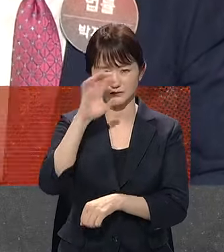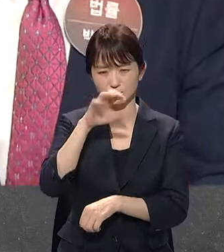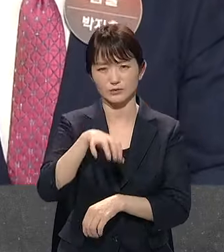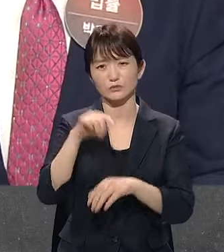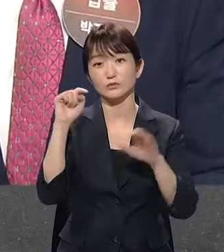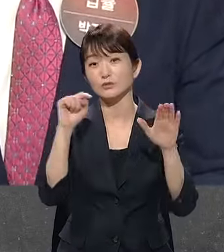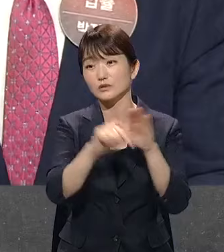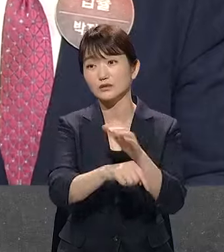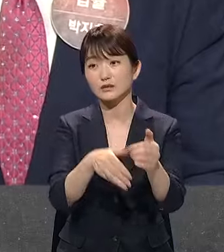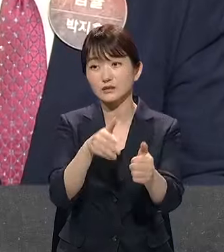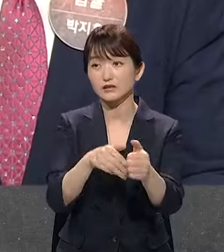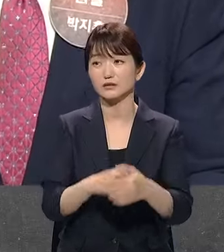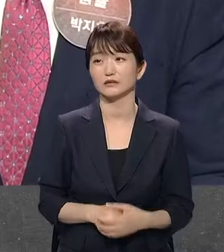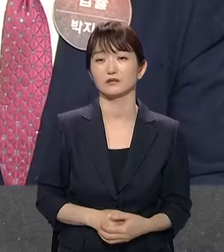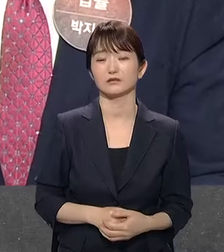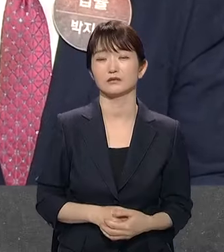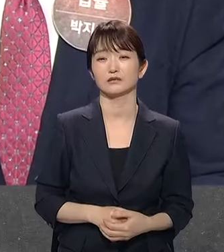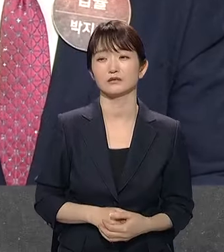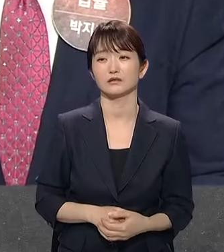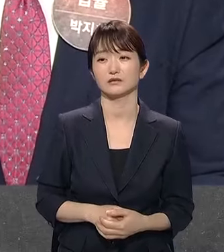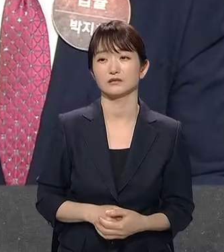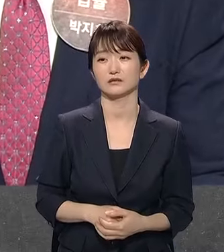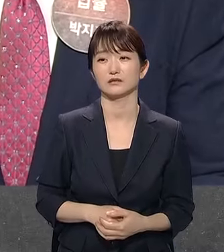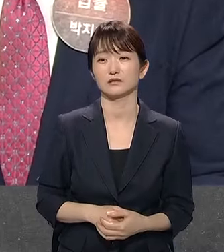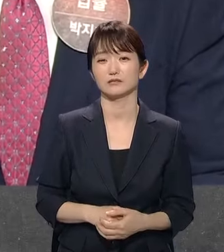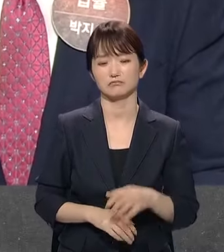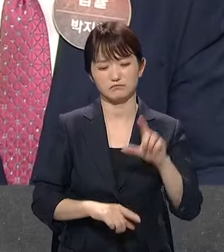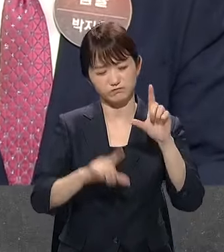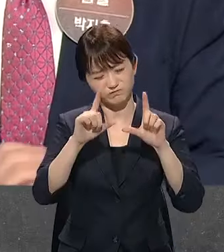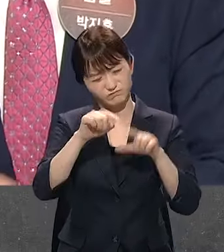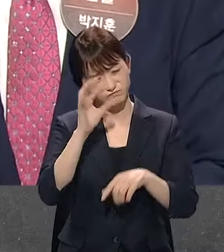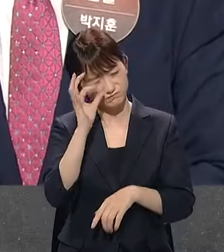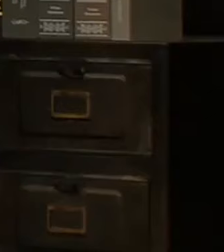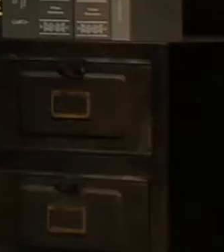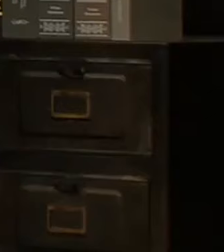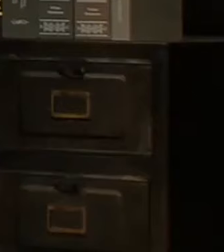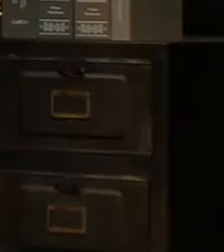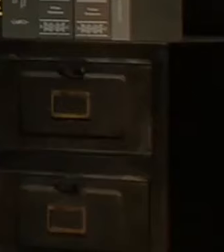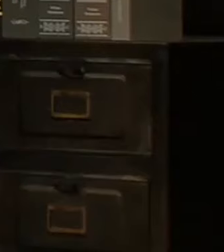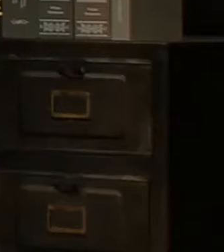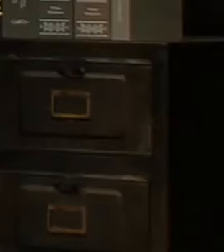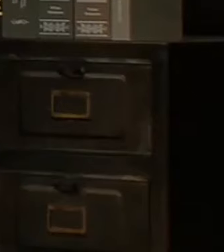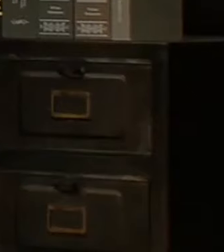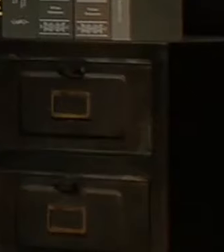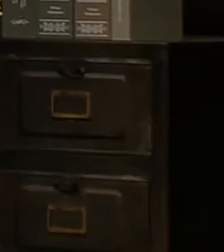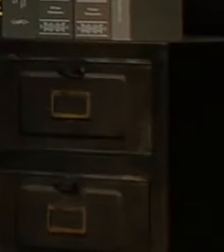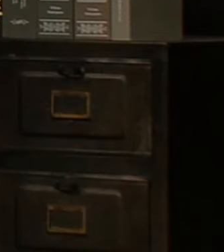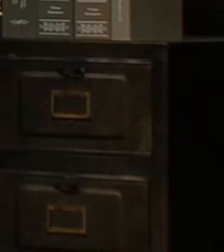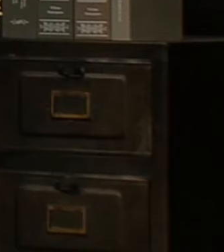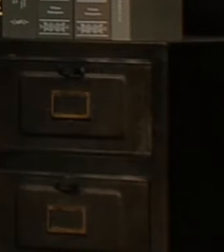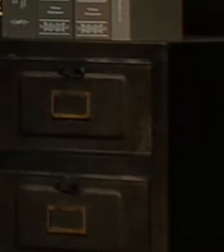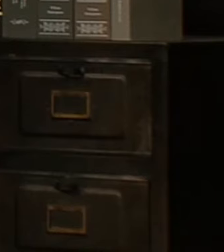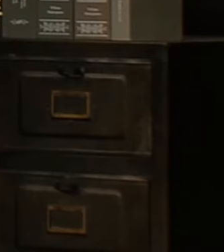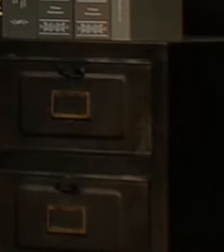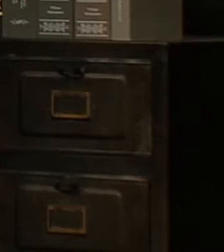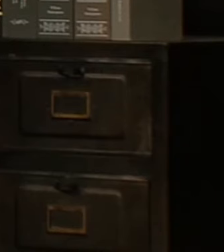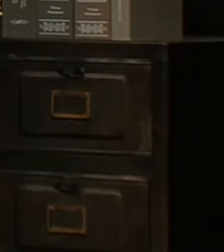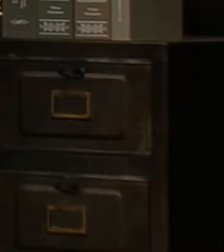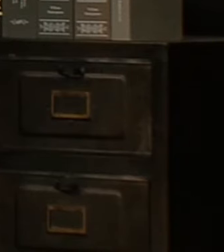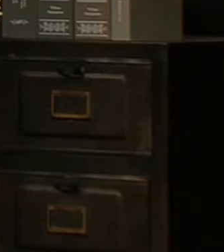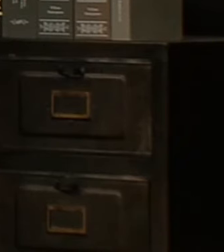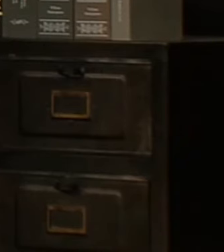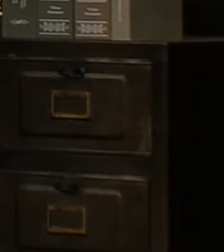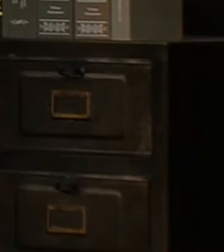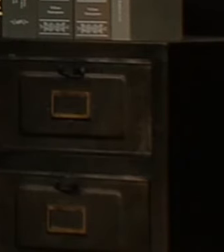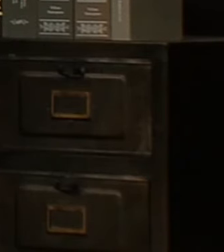봐요 고개 막 들고 뭐 발 뛰고 뭐 엉망 아닙니까 엉망이에요 엉망 가족 여러분 여러분들의 구독이